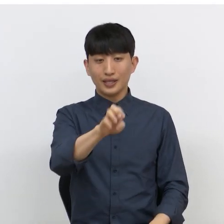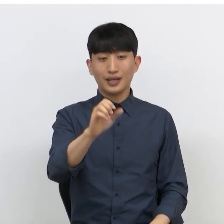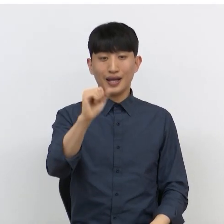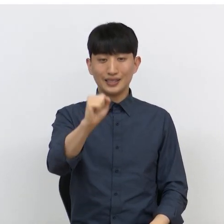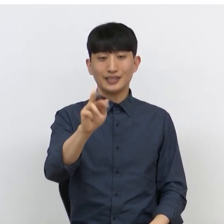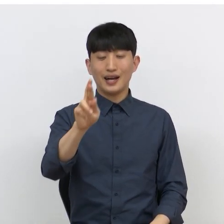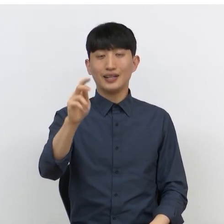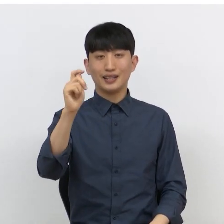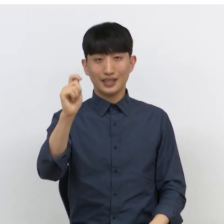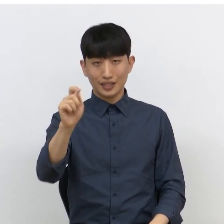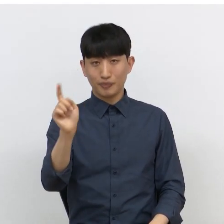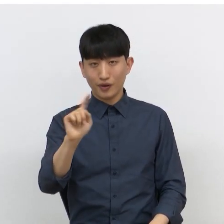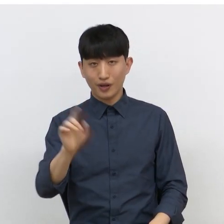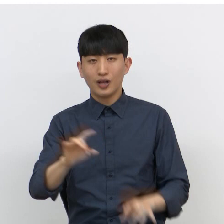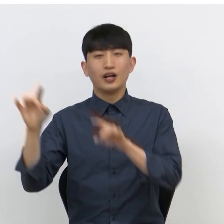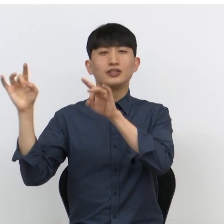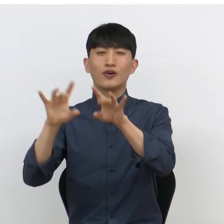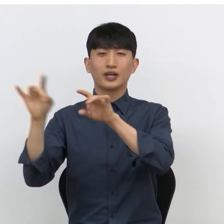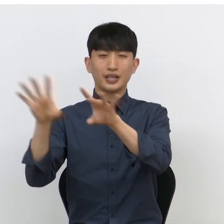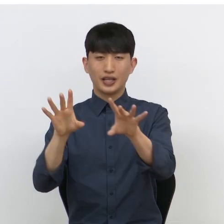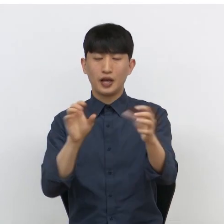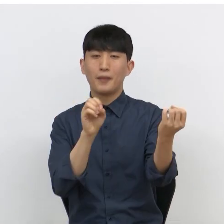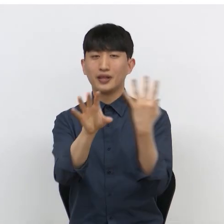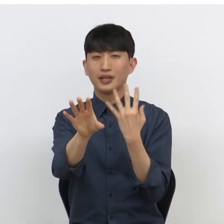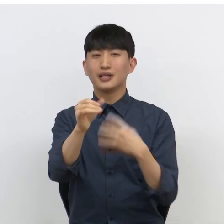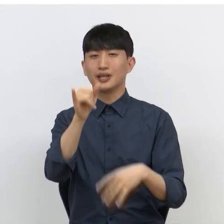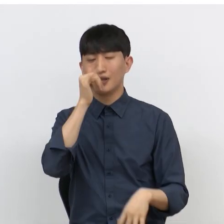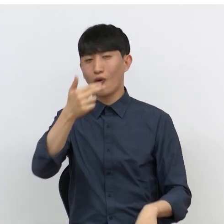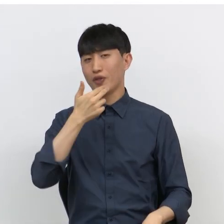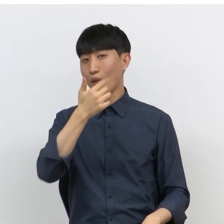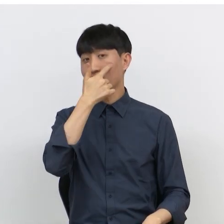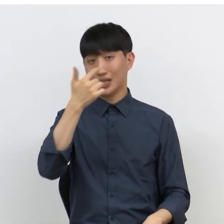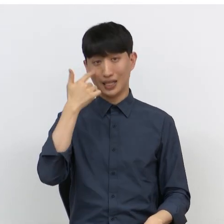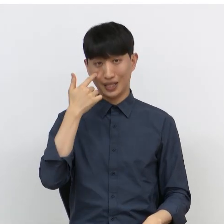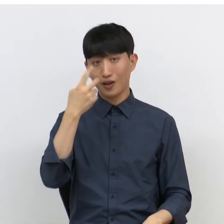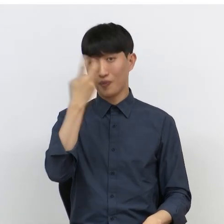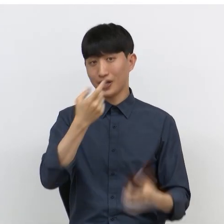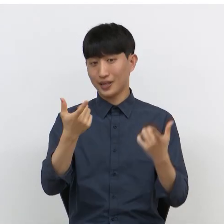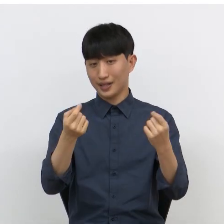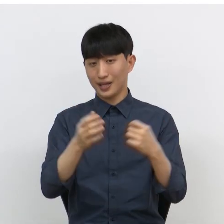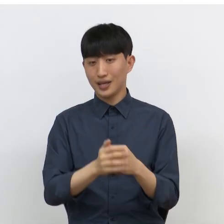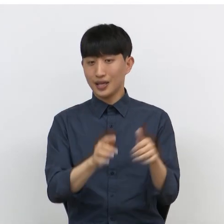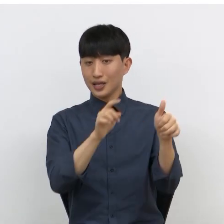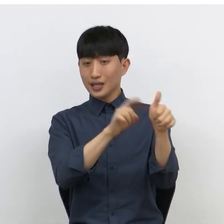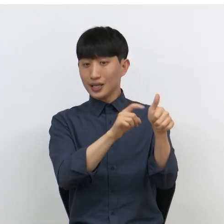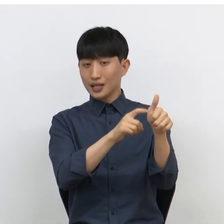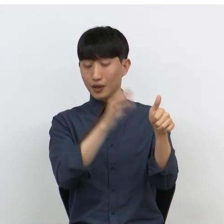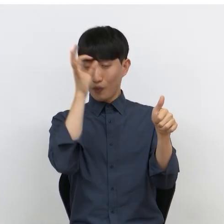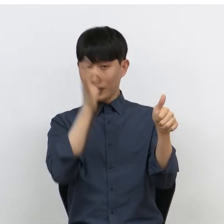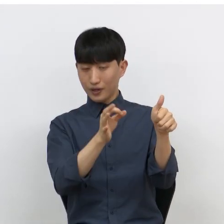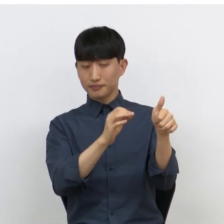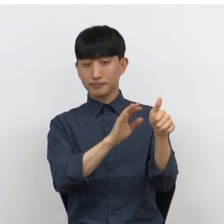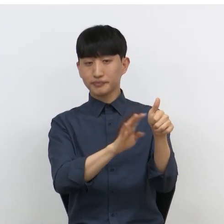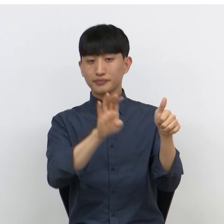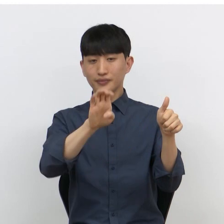자극을 주고서 등골 반응이 나타나는지를 확인하는 검사거든요. 그래서 이 환자 같은 경우 실제로 해보니까